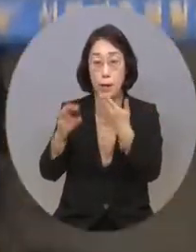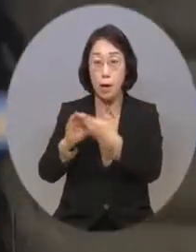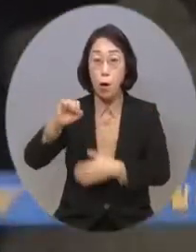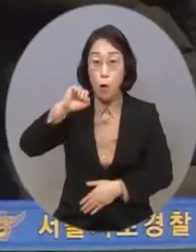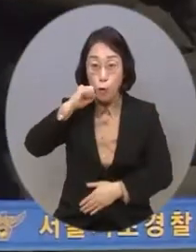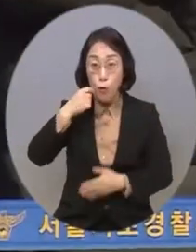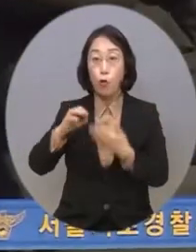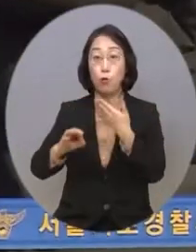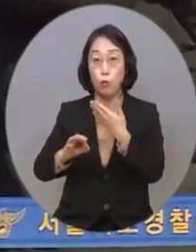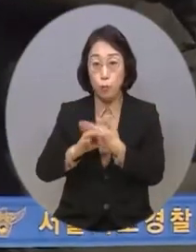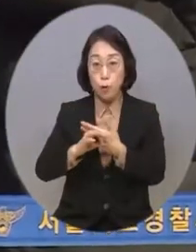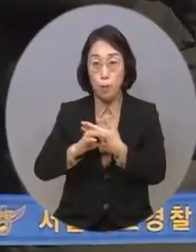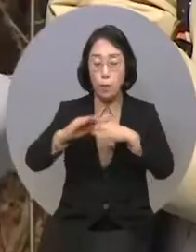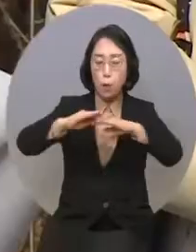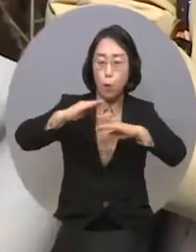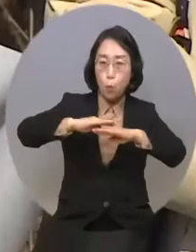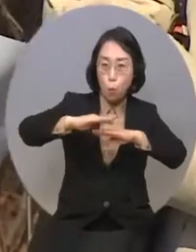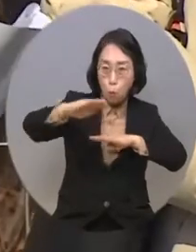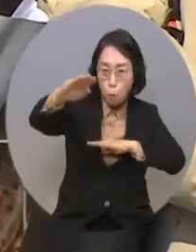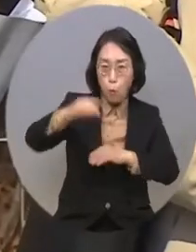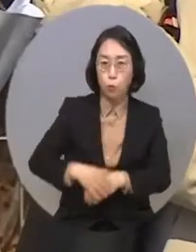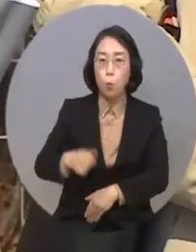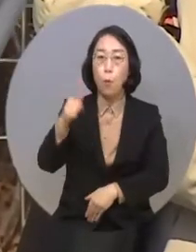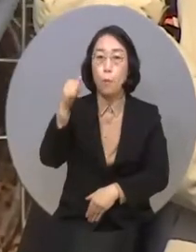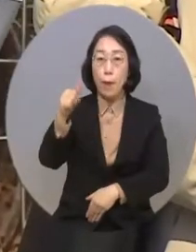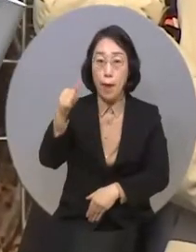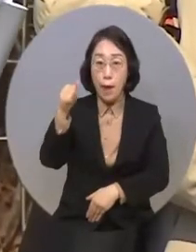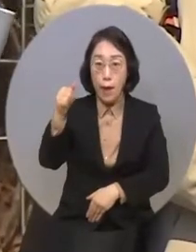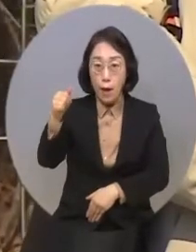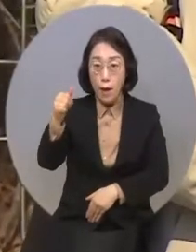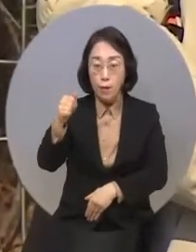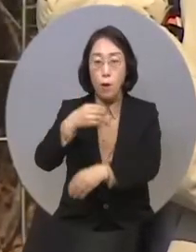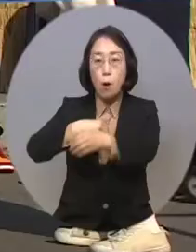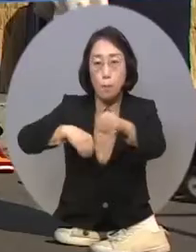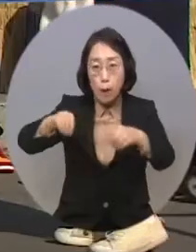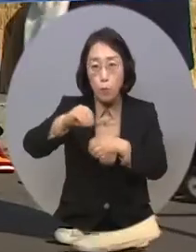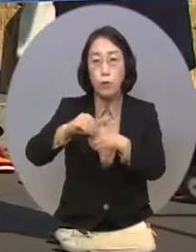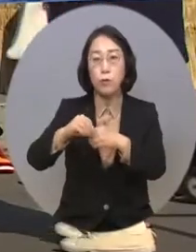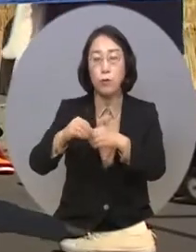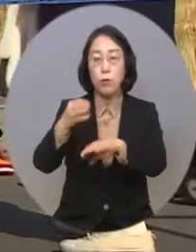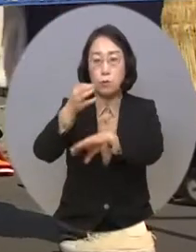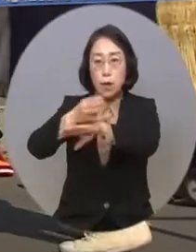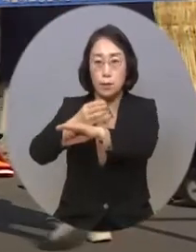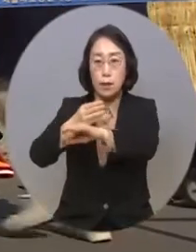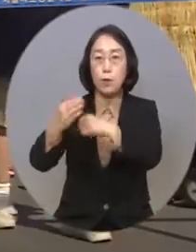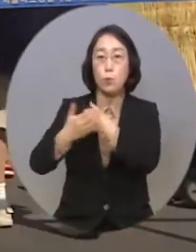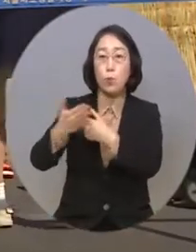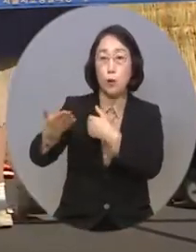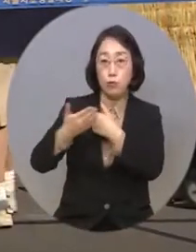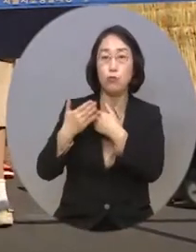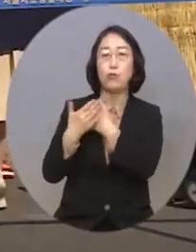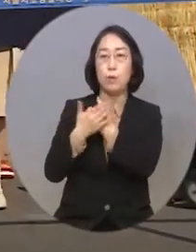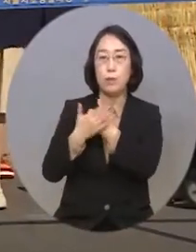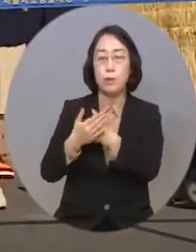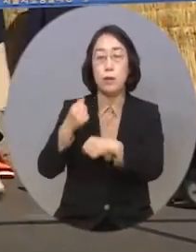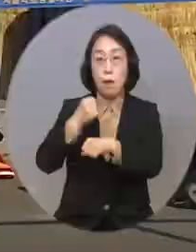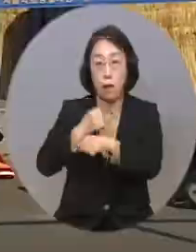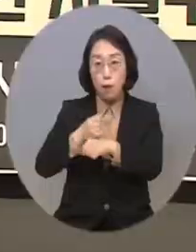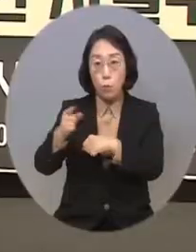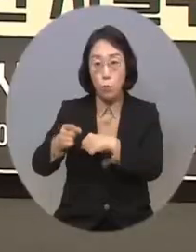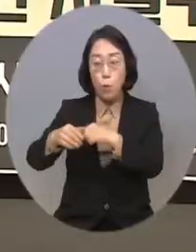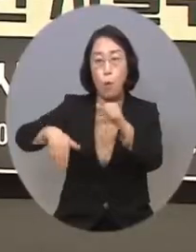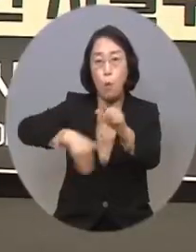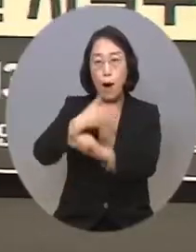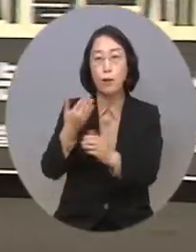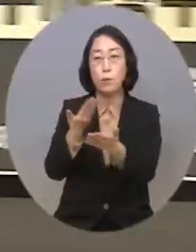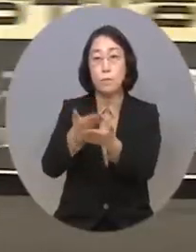경우 이동식 경사로 또는 호출배를 통한 구매 보조 서비스 제공을 명시했고 가맹점에 대한 환경